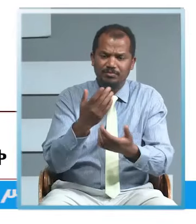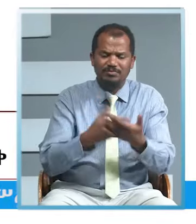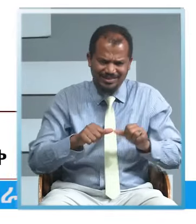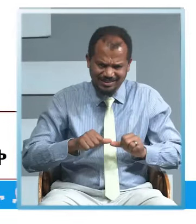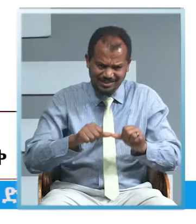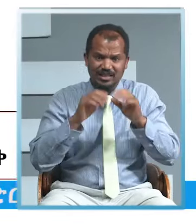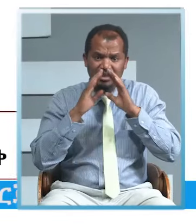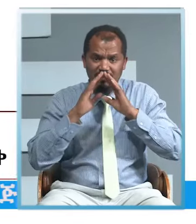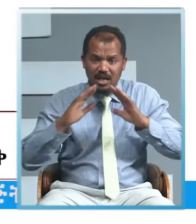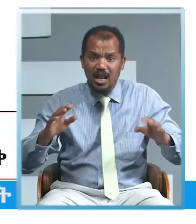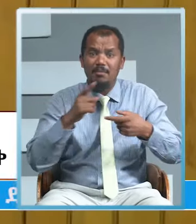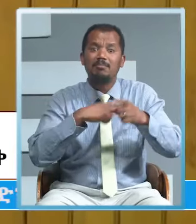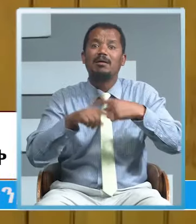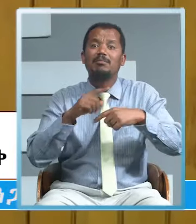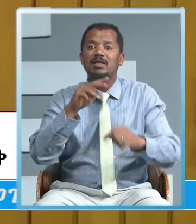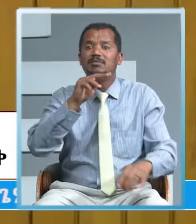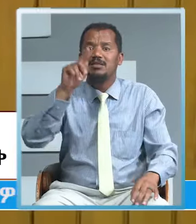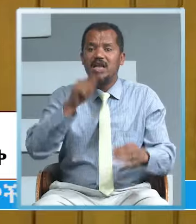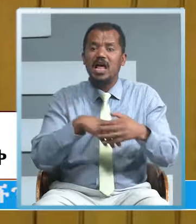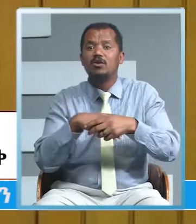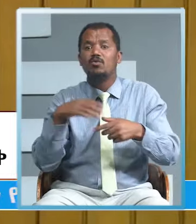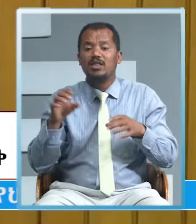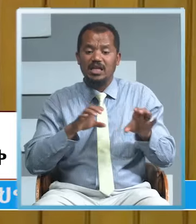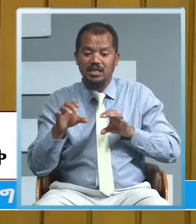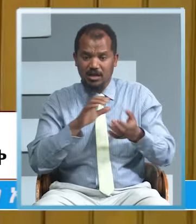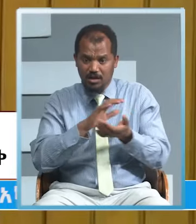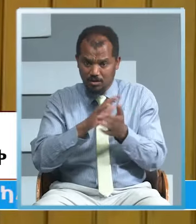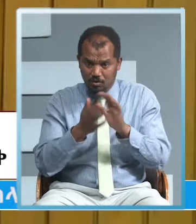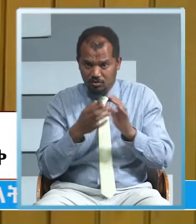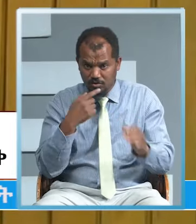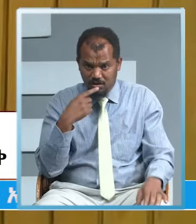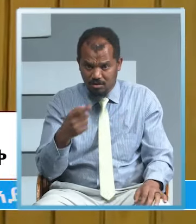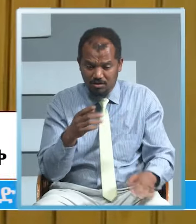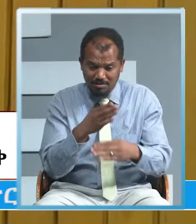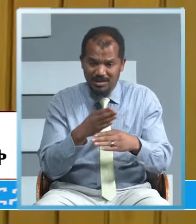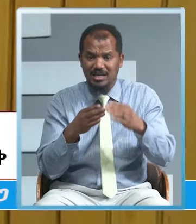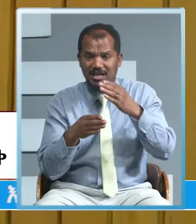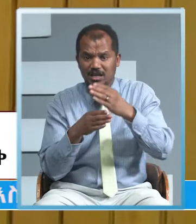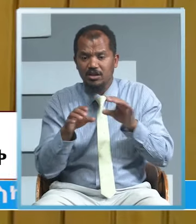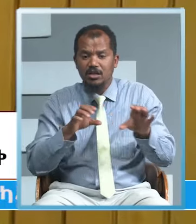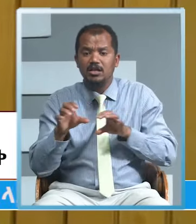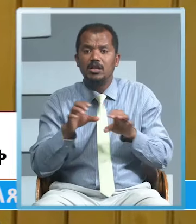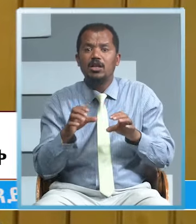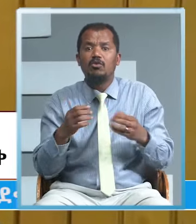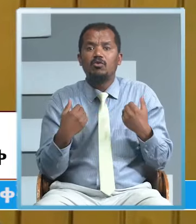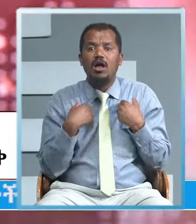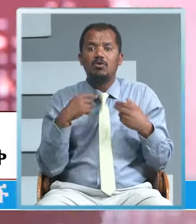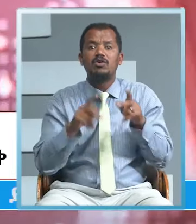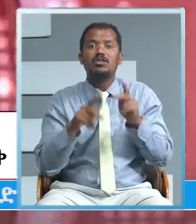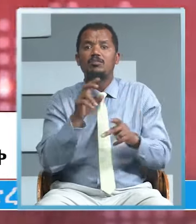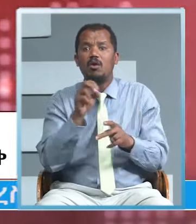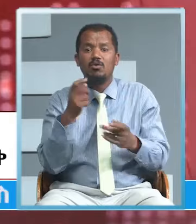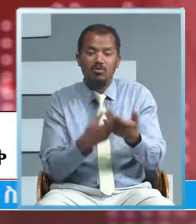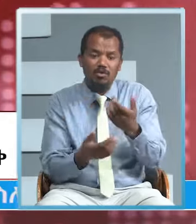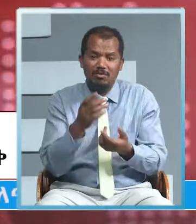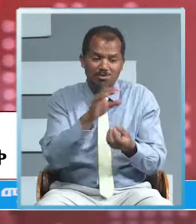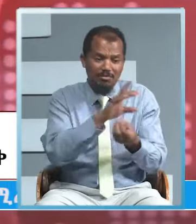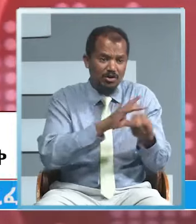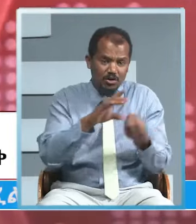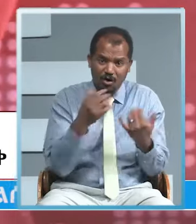ለዘላቂ ሰላም ማስፈን ሚናውን እንዲወጣ እየተደረገ መሆኑንም ተናግሯል። በየደረጃው የተደረጉ ህዝባዊ ውይይቶች አሁን